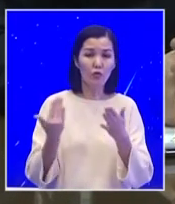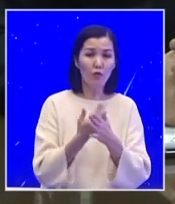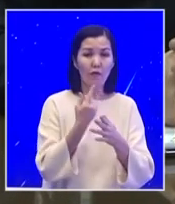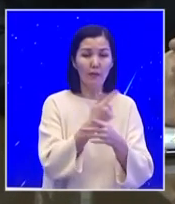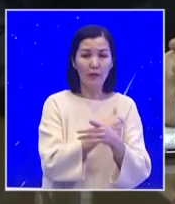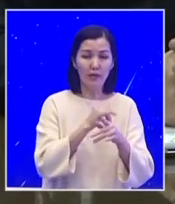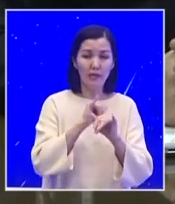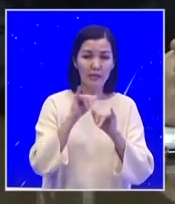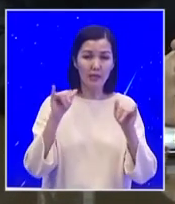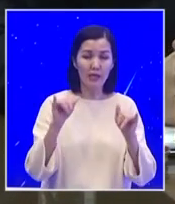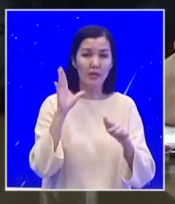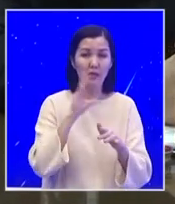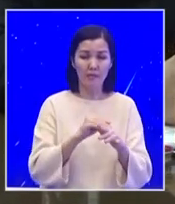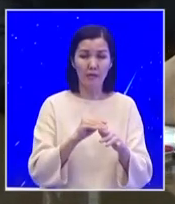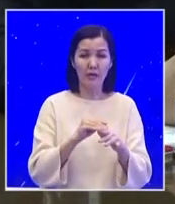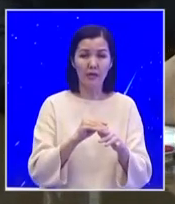медицинаның сондай қауқары бар.